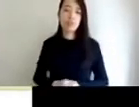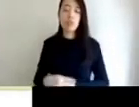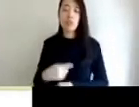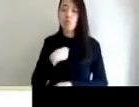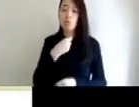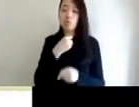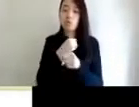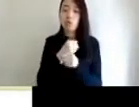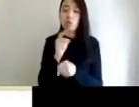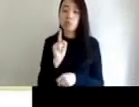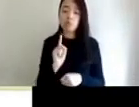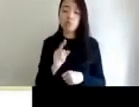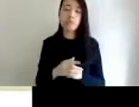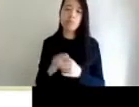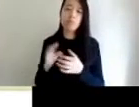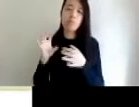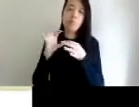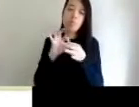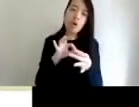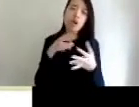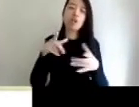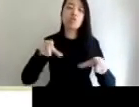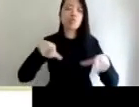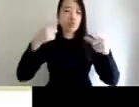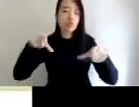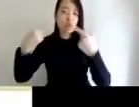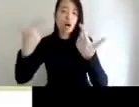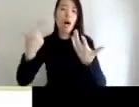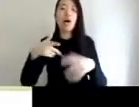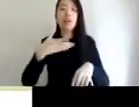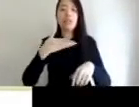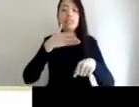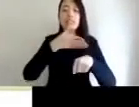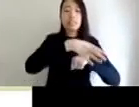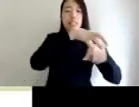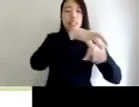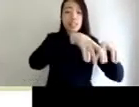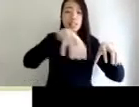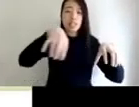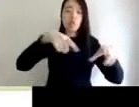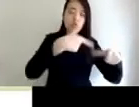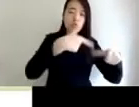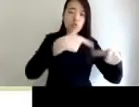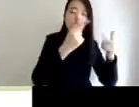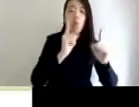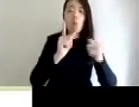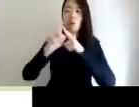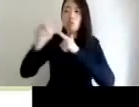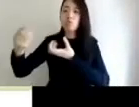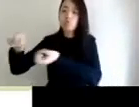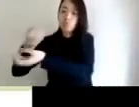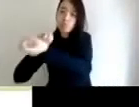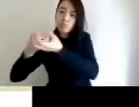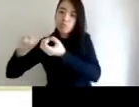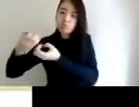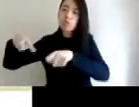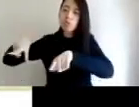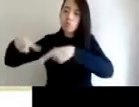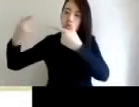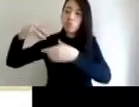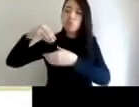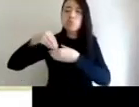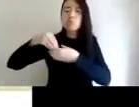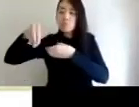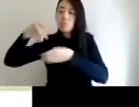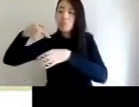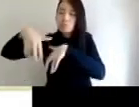咧，都係關於樹木啦，無論喺市區嘅樹木啊，或者喺郊野一啲植樹啊，或者係植林